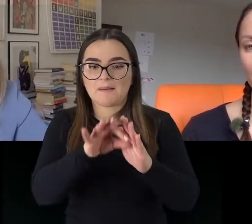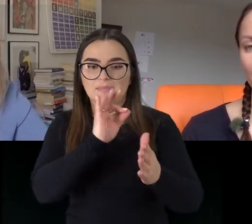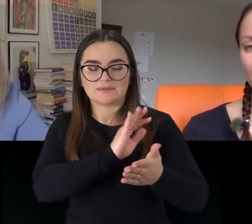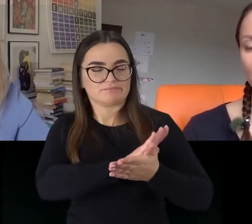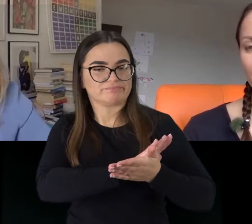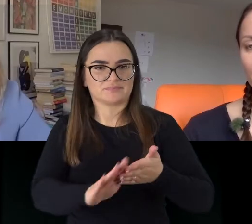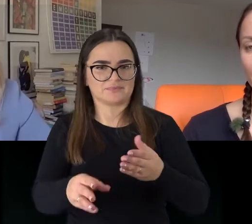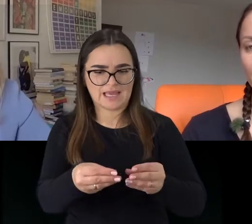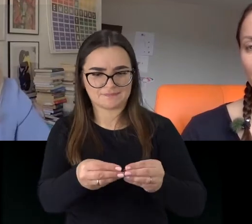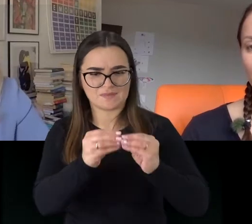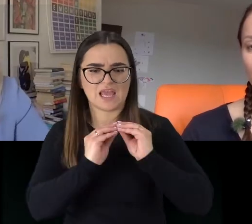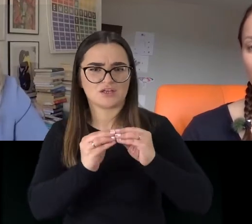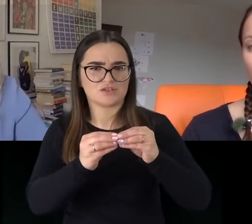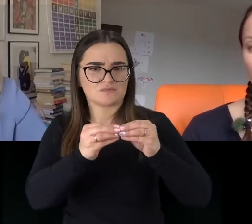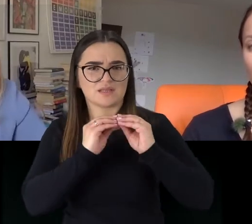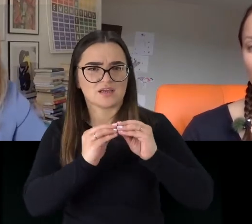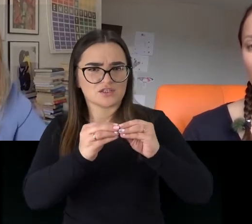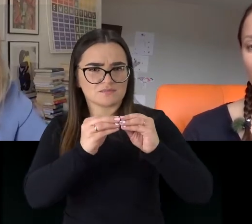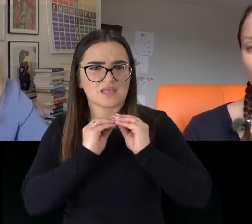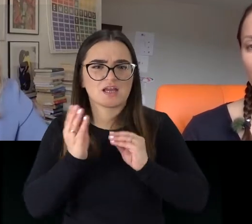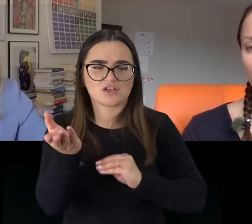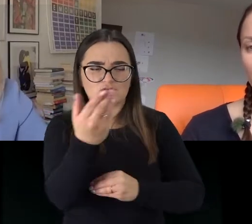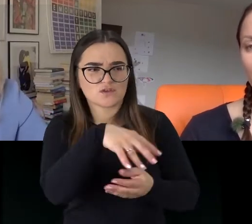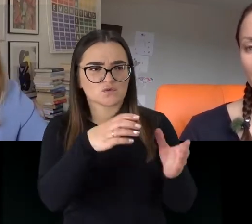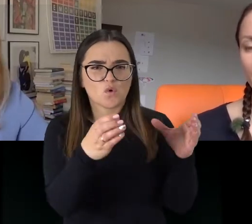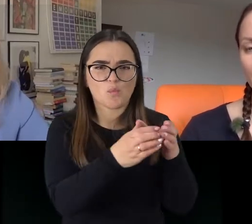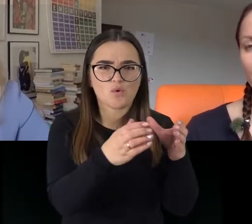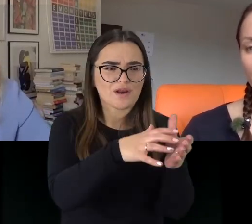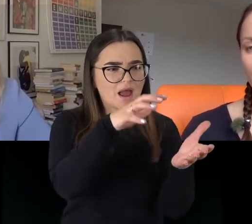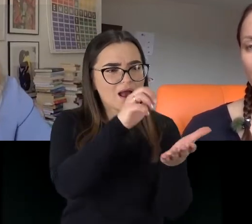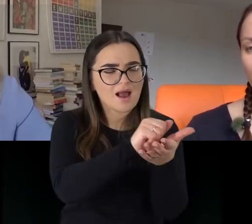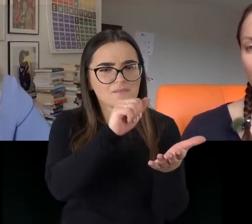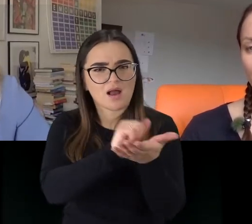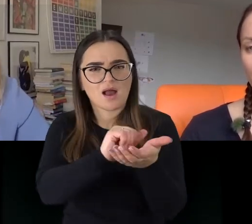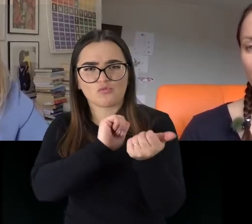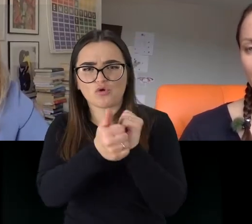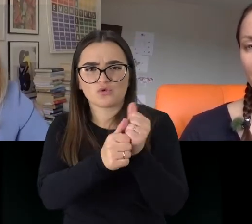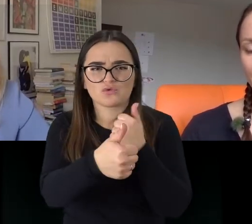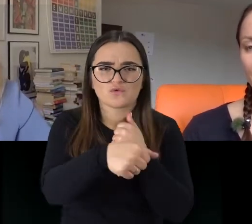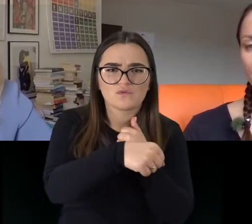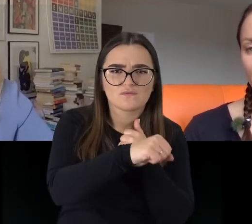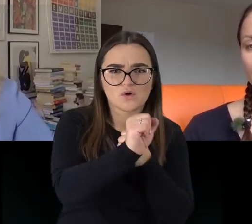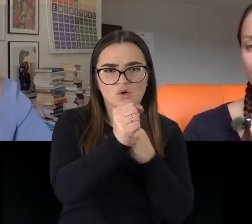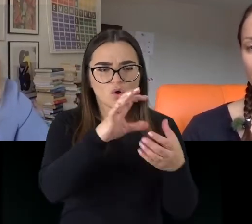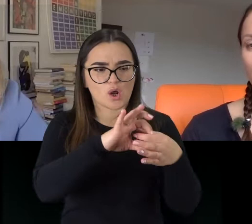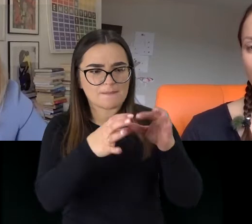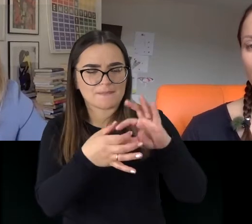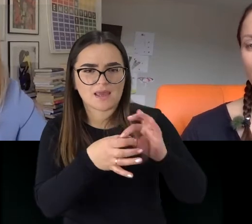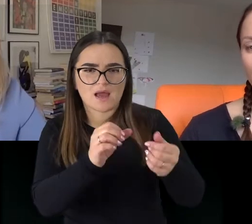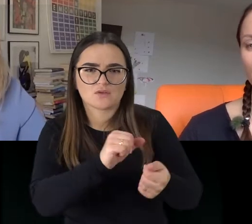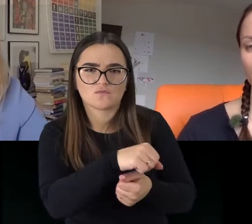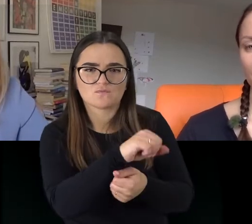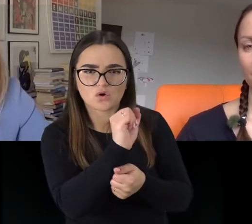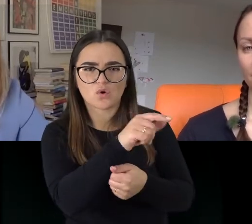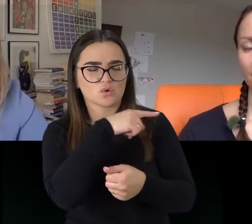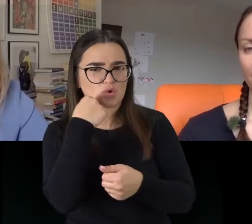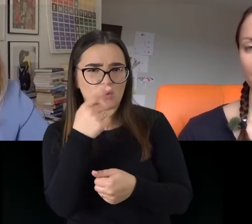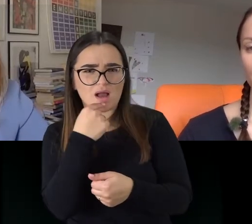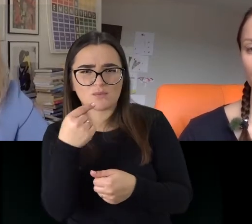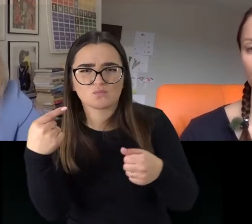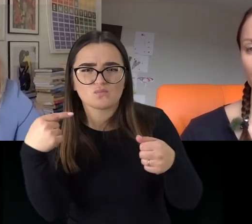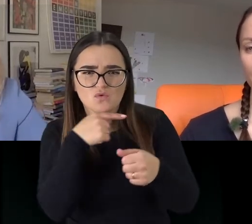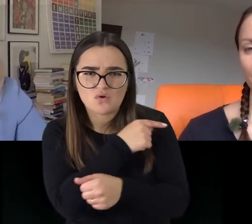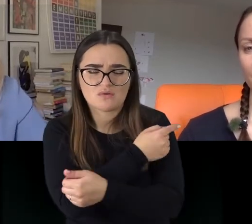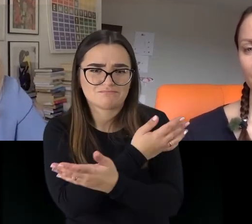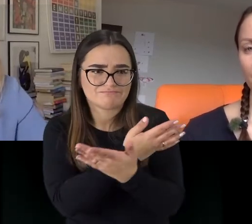arba pirmūne, jis tampa visų būrelių, ten pažiba, jis ta konkursų nugalėtojas, ne olimpijadų, moka daug kalbų ir